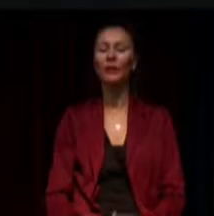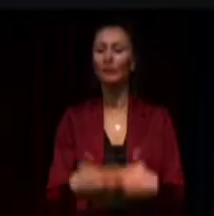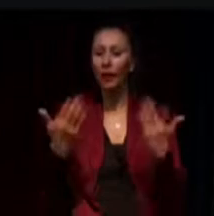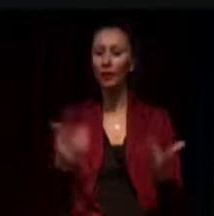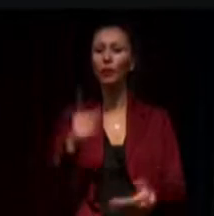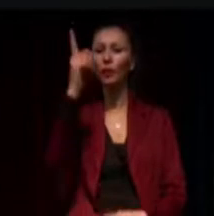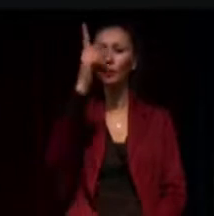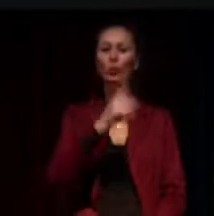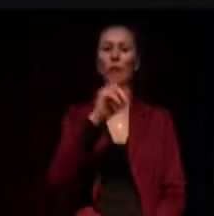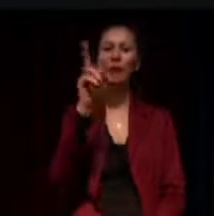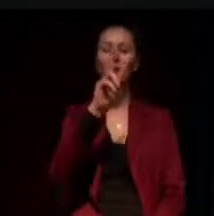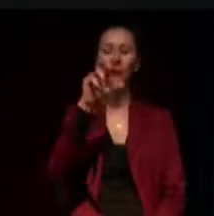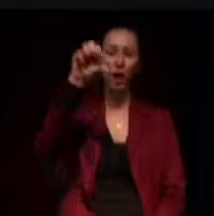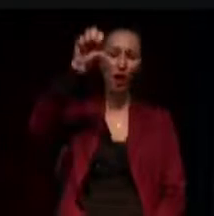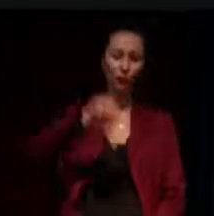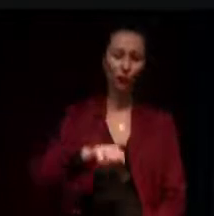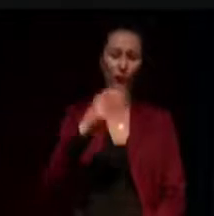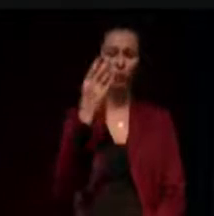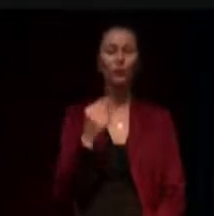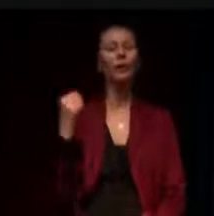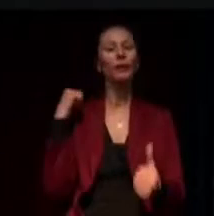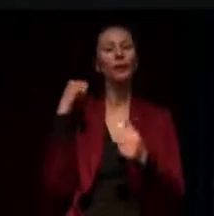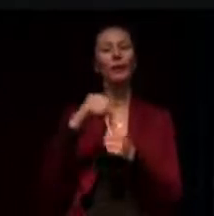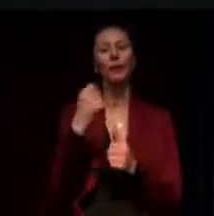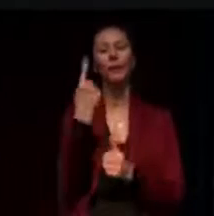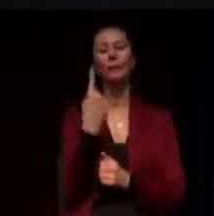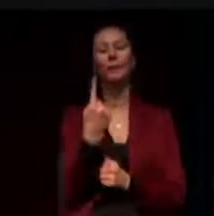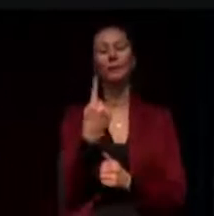Yani %20 aşağıya çekilmiş. Yine bir